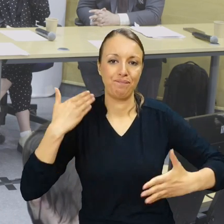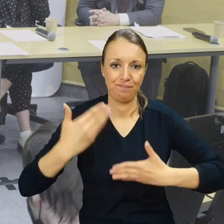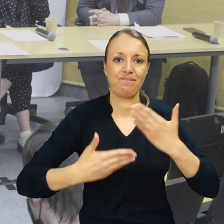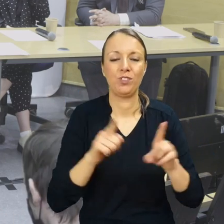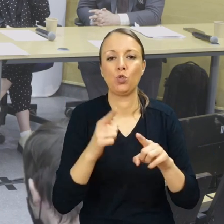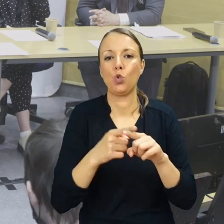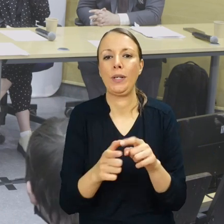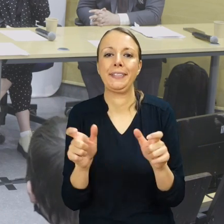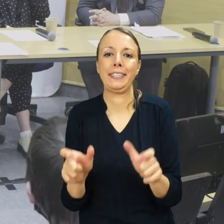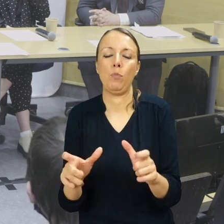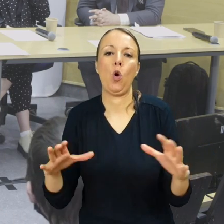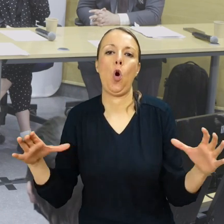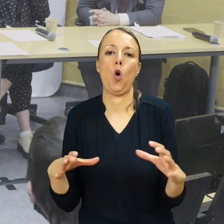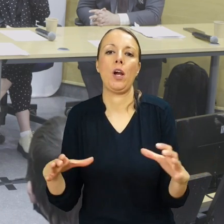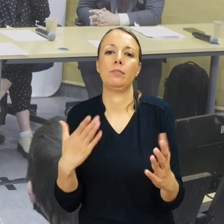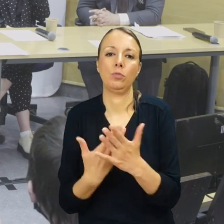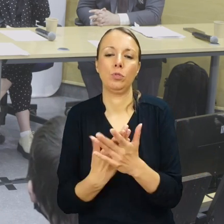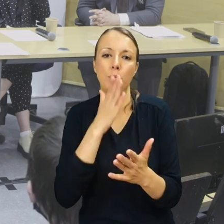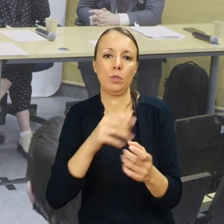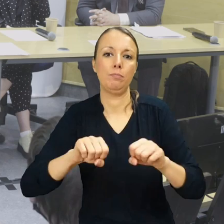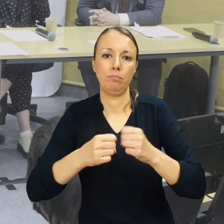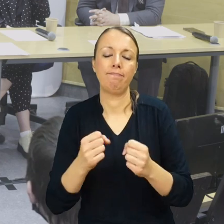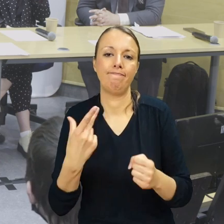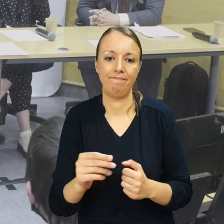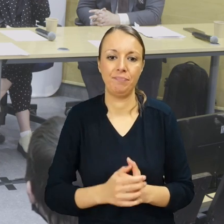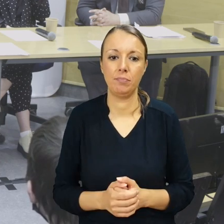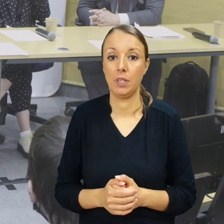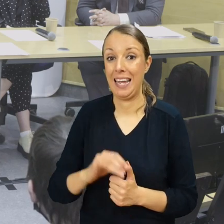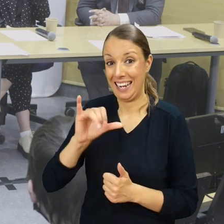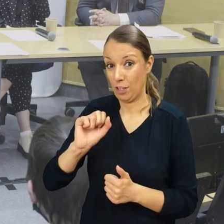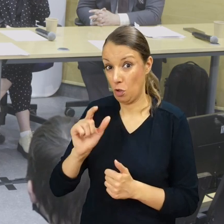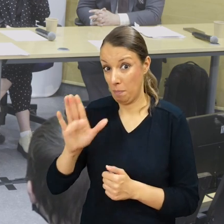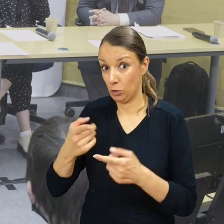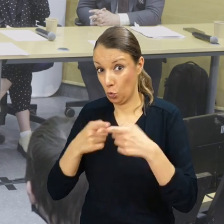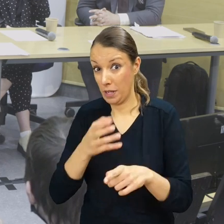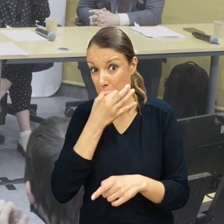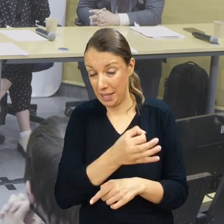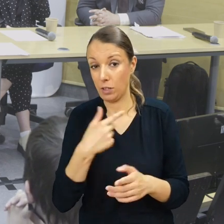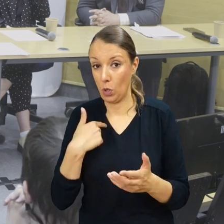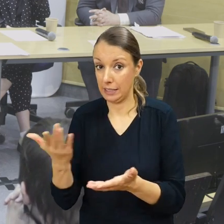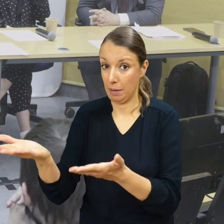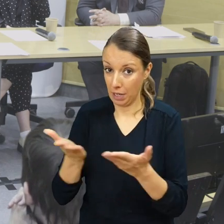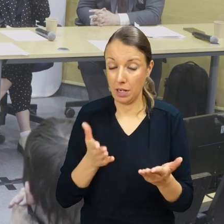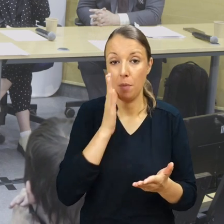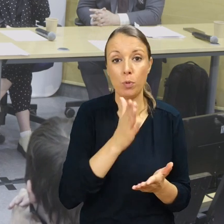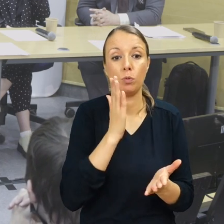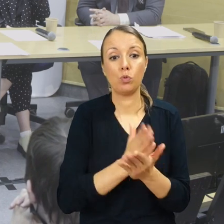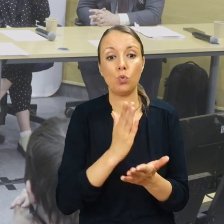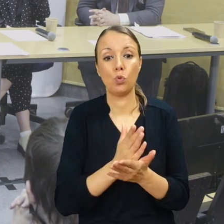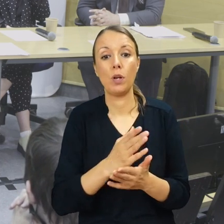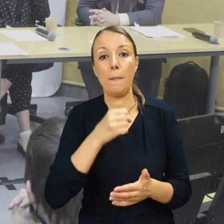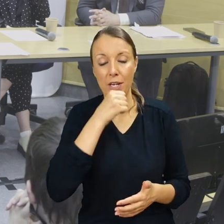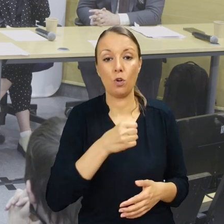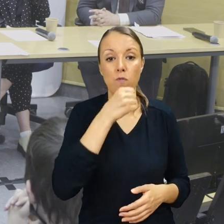się nie degenerowała. I Alino, jeżeli masz jeszcze jakieś krótkie pytania, bym cię zachęcał do niego, a potem pozwoliłbym sobie przekazać mikrofon